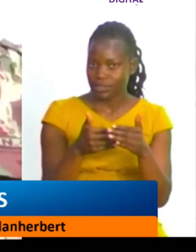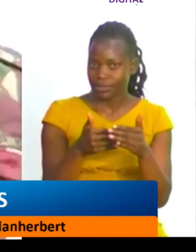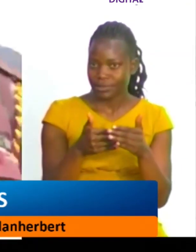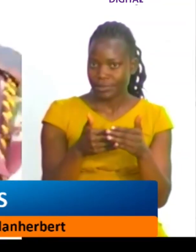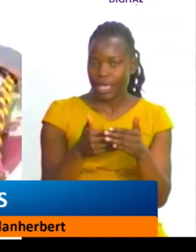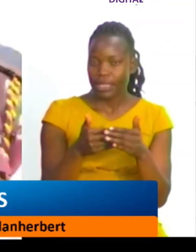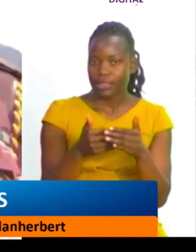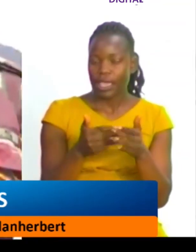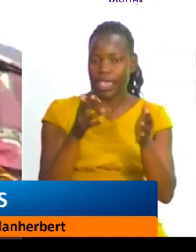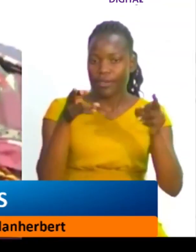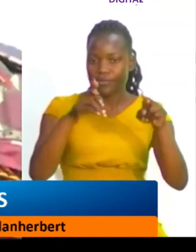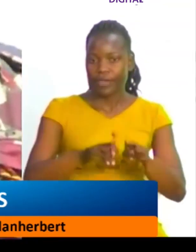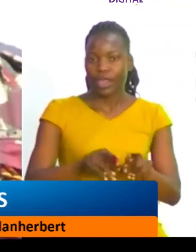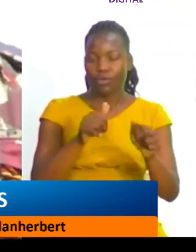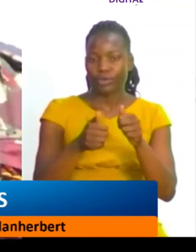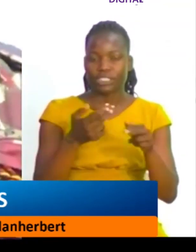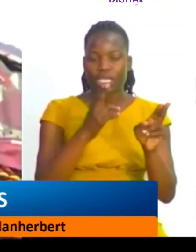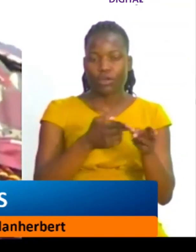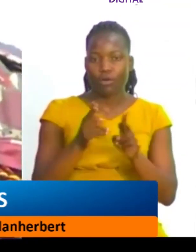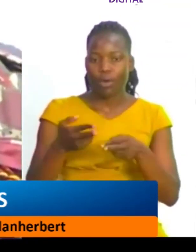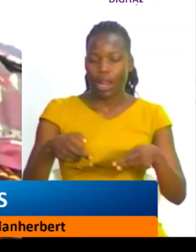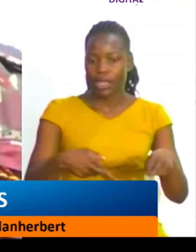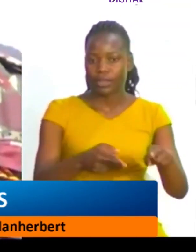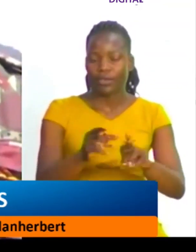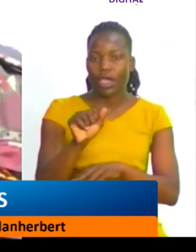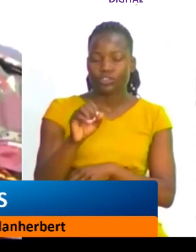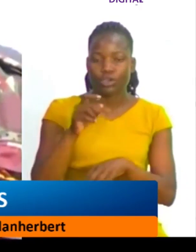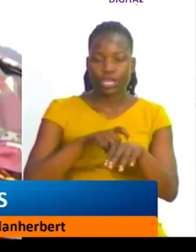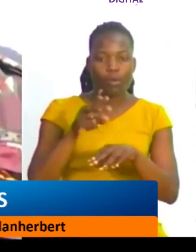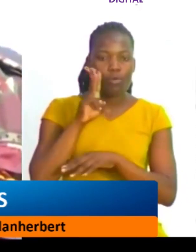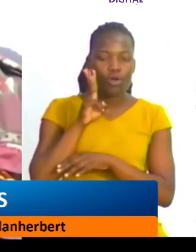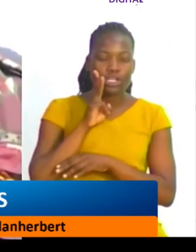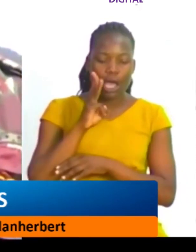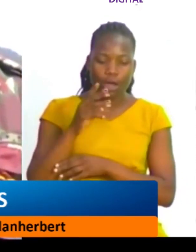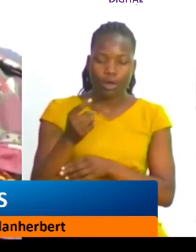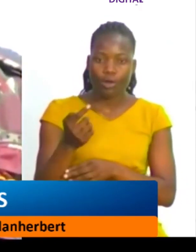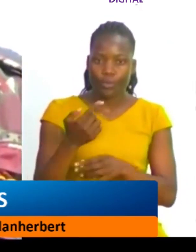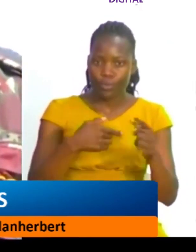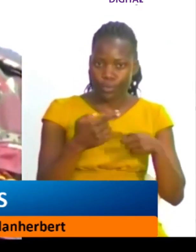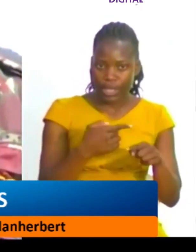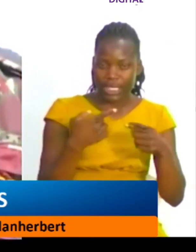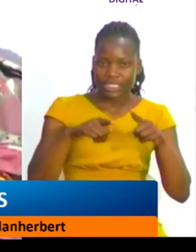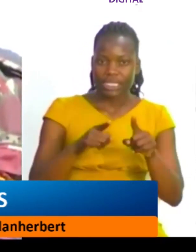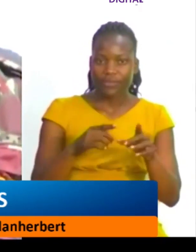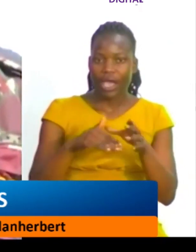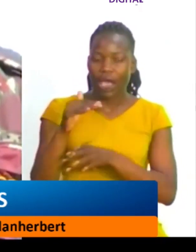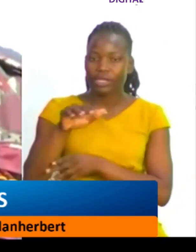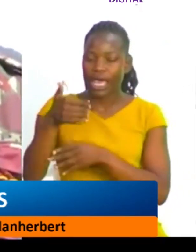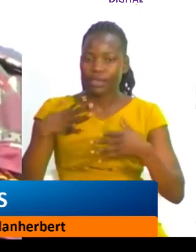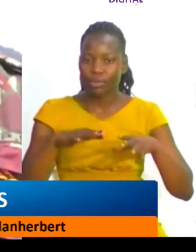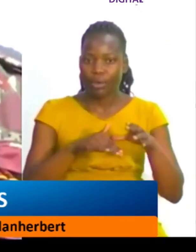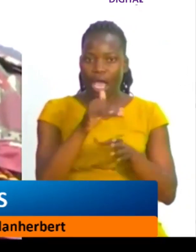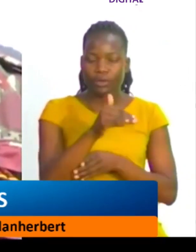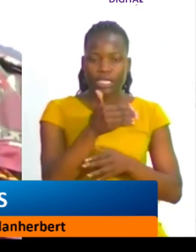valley ambao huwa ni mto kawaida. So maji yalipokuja nyumba ambayo yeye badala ya atoke nje wenzake wakatoka